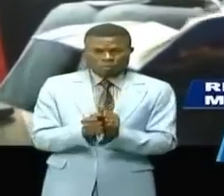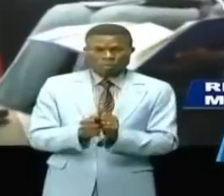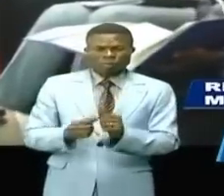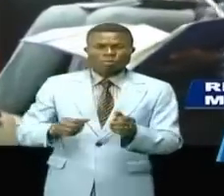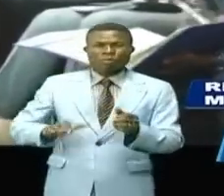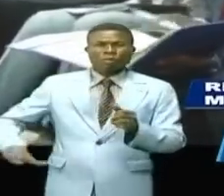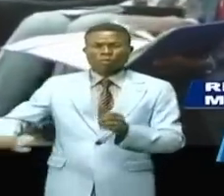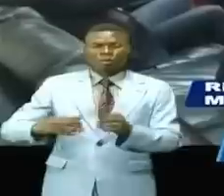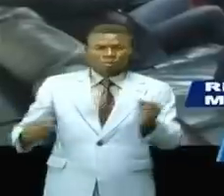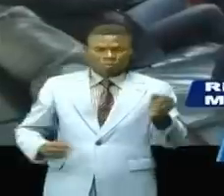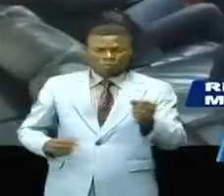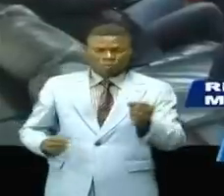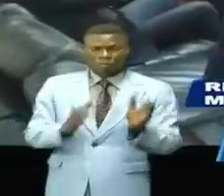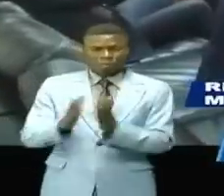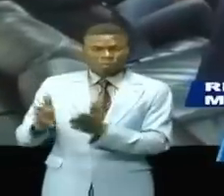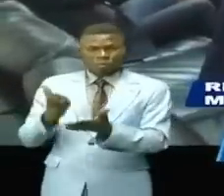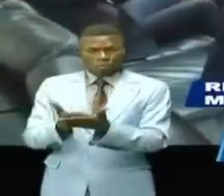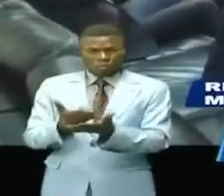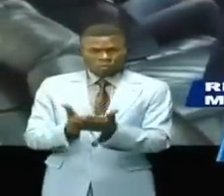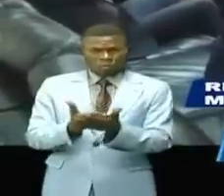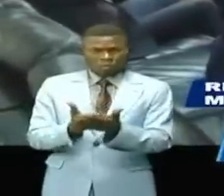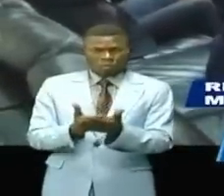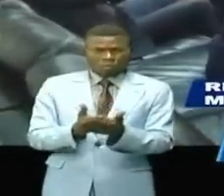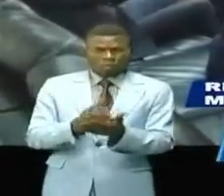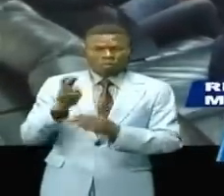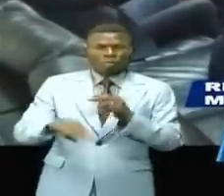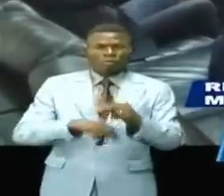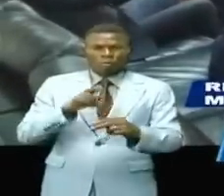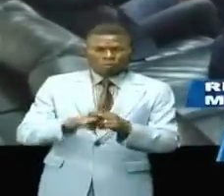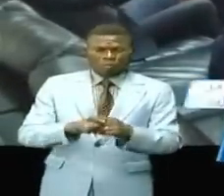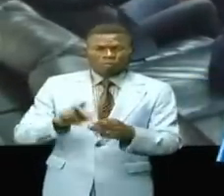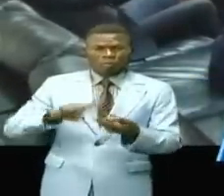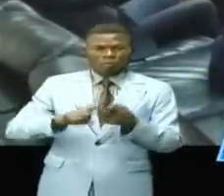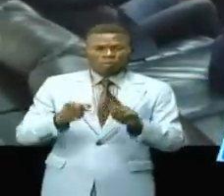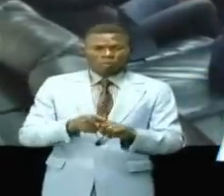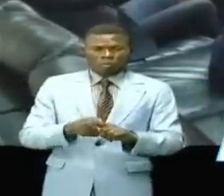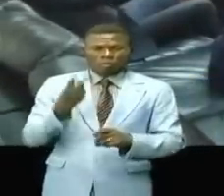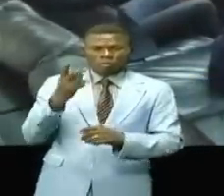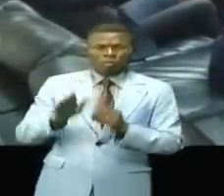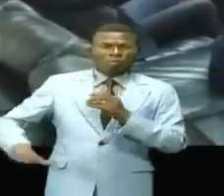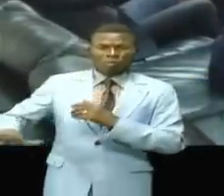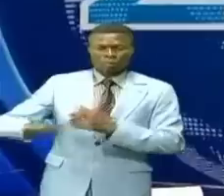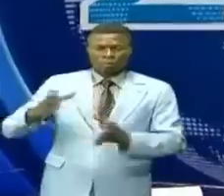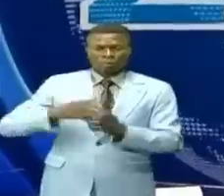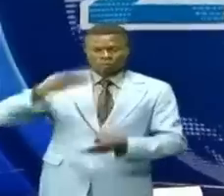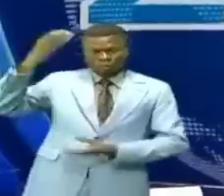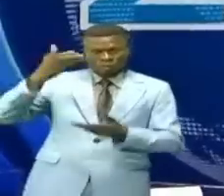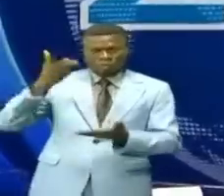Luanda qui entrevoit, entre autres, la normalisation des relations diplomatiques avec le Rwanda.